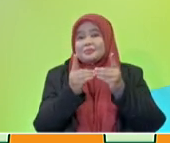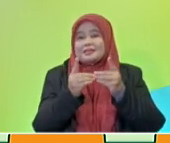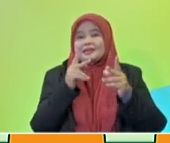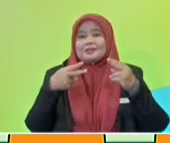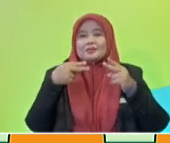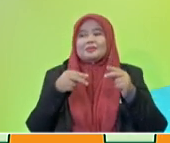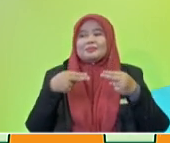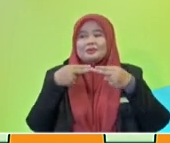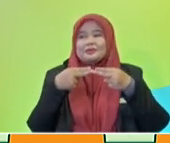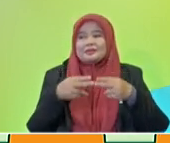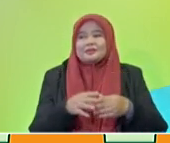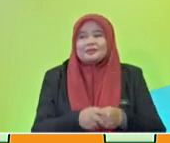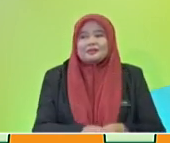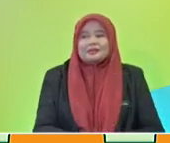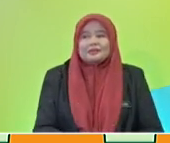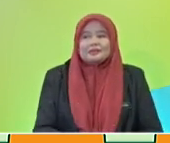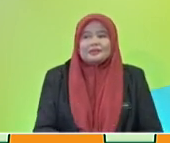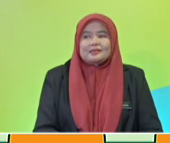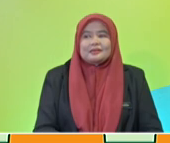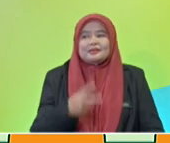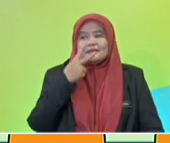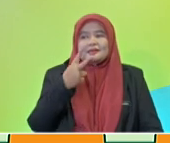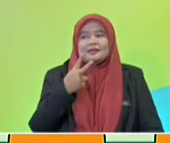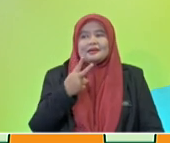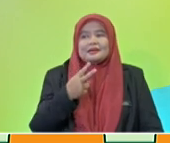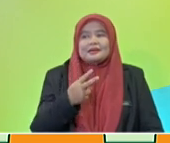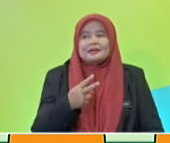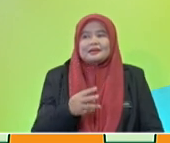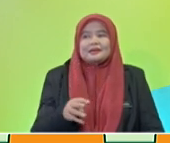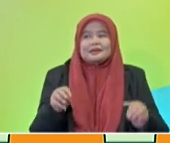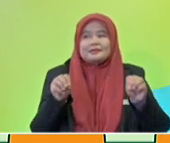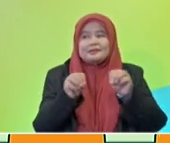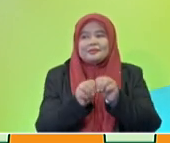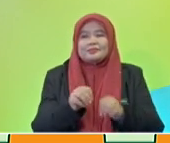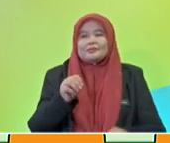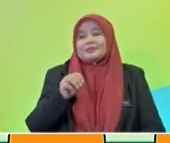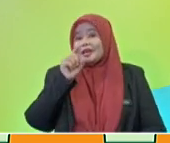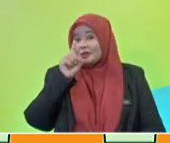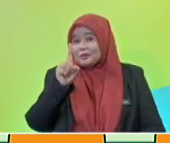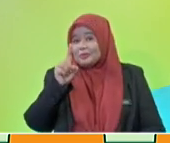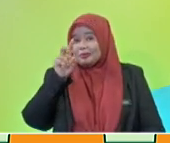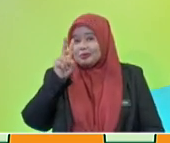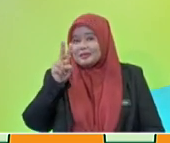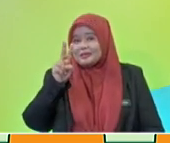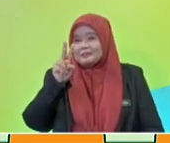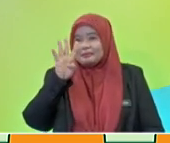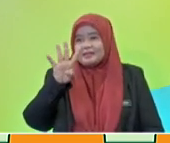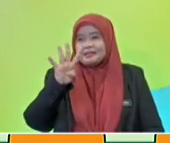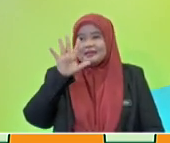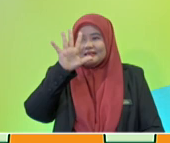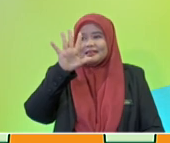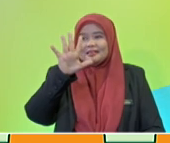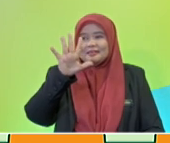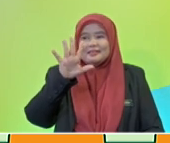ada daripada yang saya tengok kan Cikgu nampaknya macam ada satu dua tiga empat